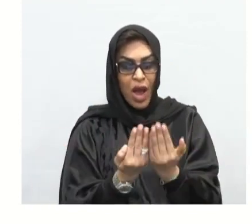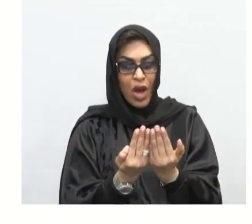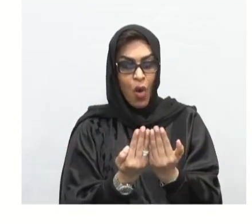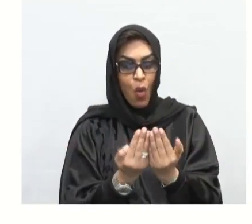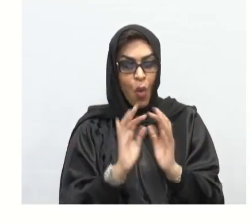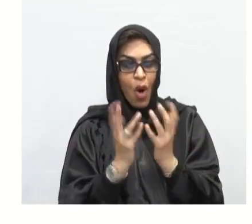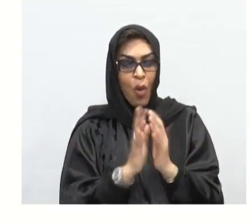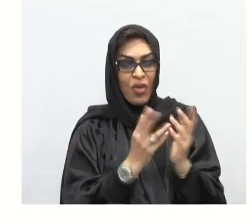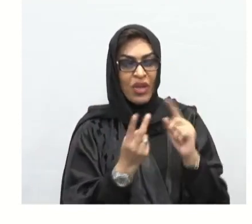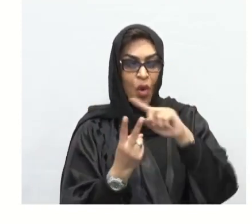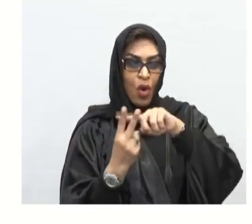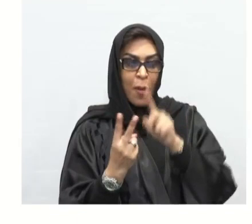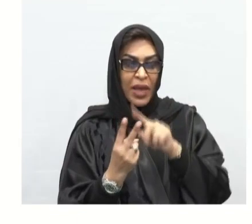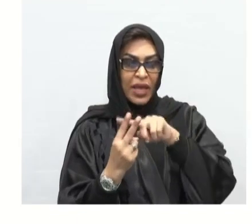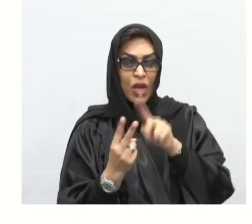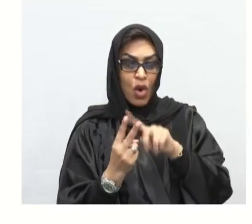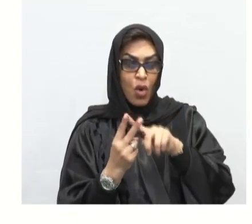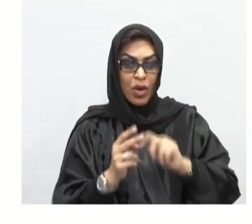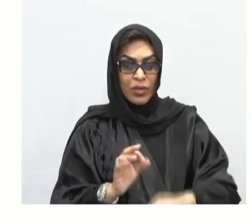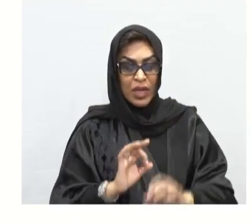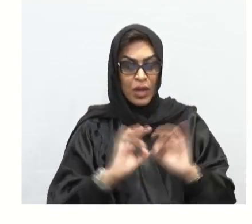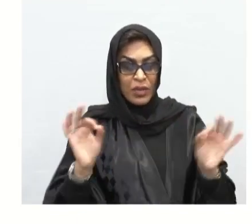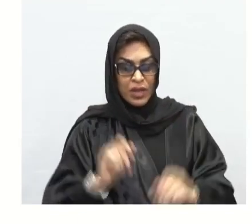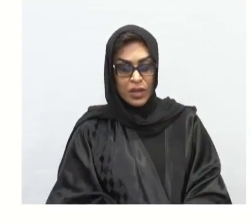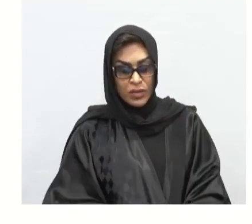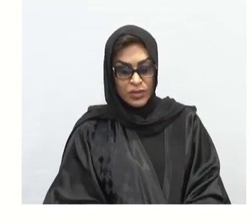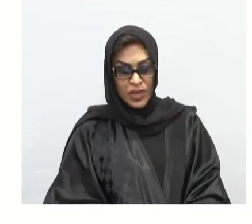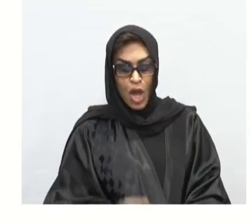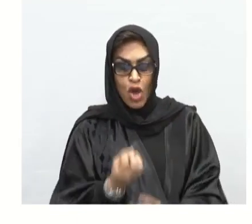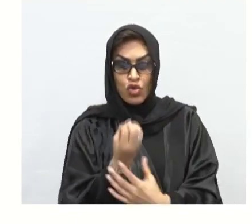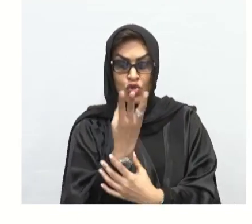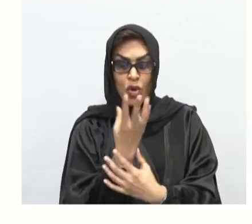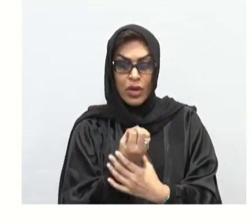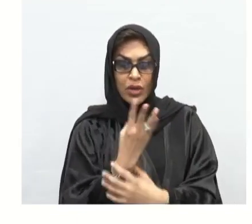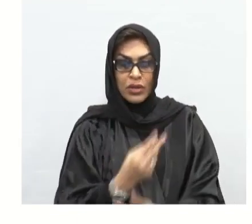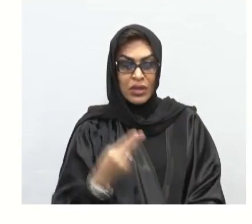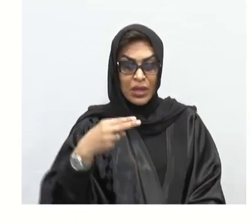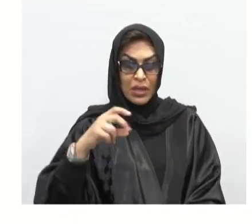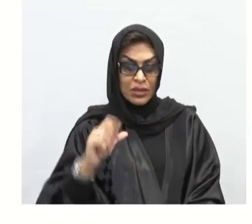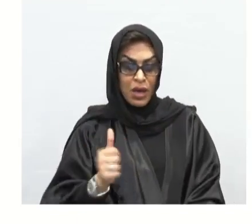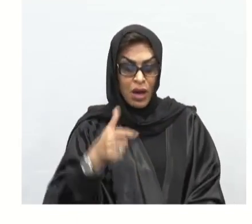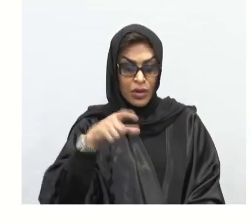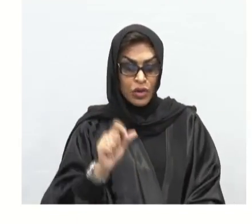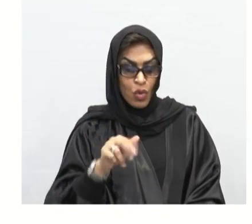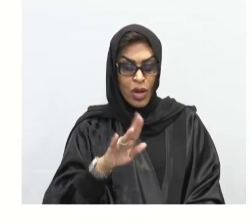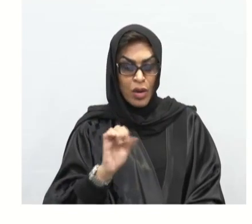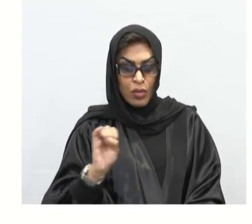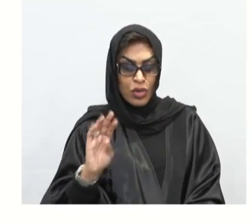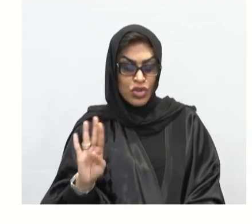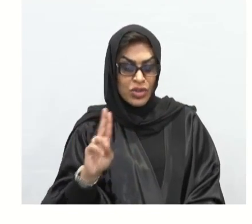وسطح الارض لاحظ معي الكوكب لنبدا بالكوكب الاول الزهره مثلا يليه عطارد والمشترين